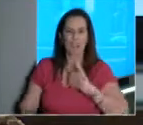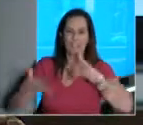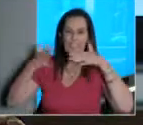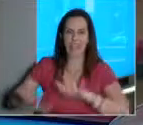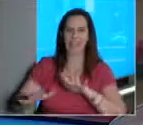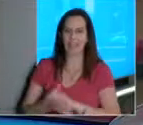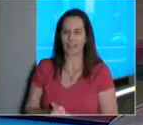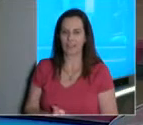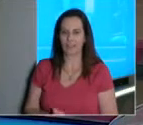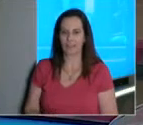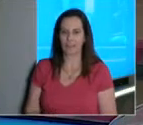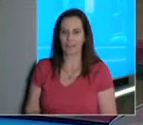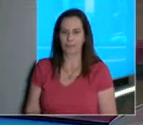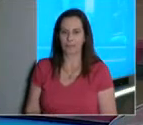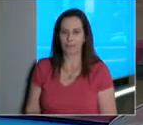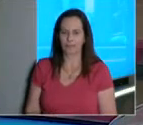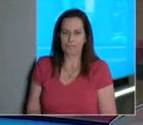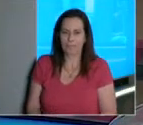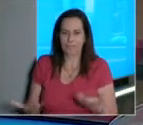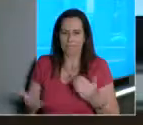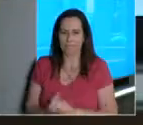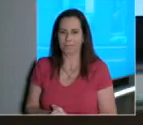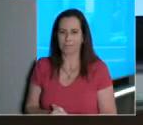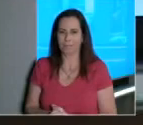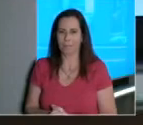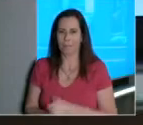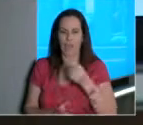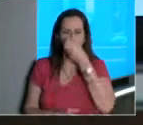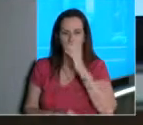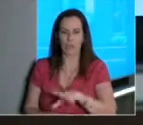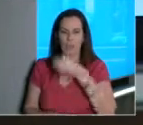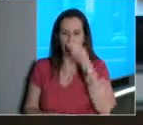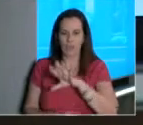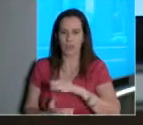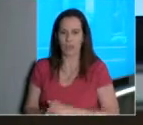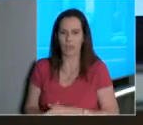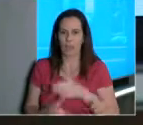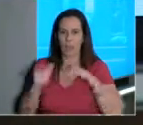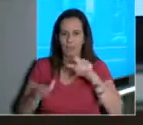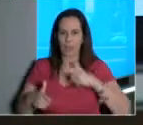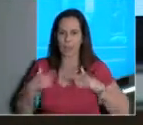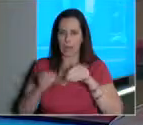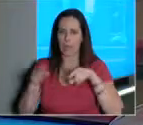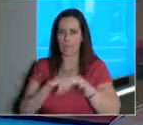נוריאלי. את לא תקראי לי גזענית כשאני חיה, את חצופה. אני מאחלת לך